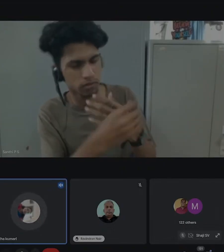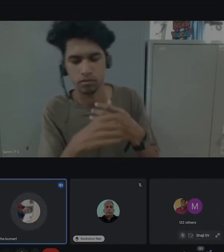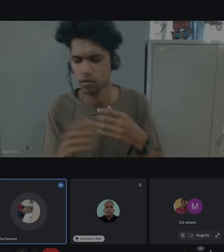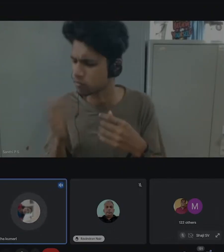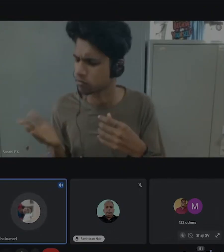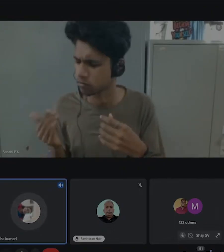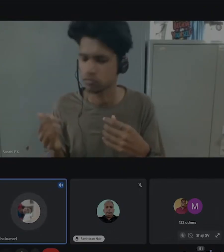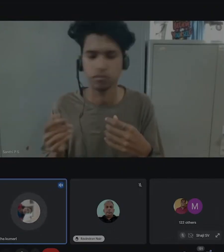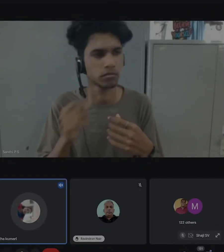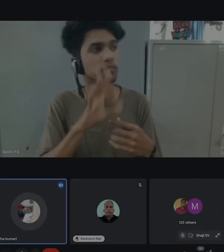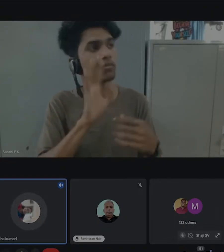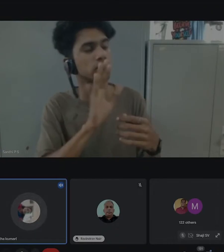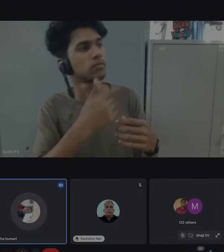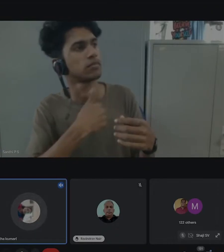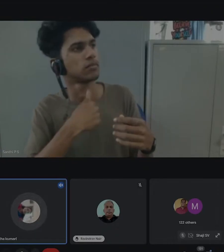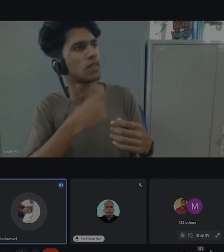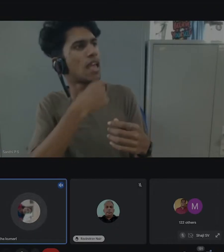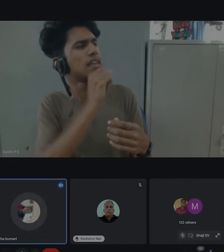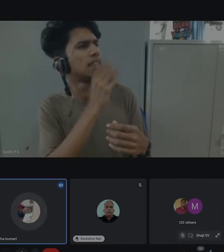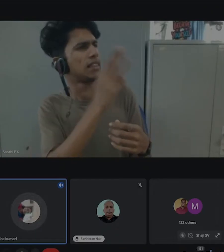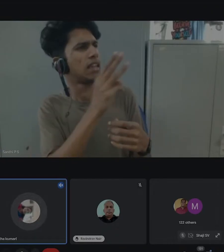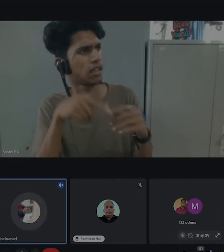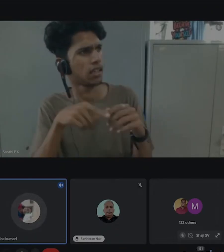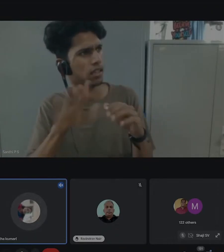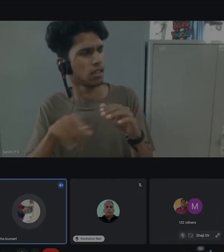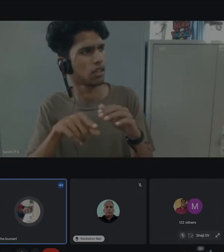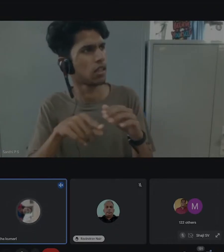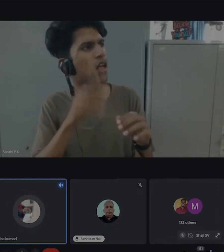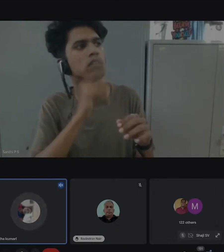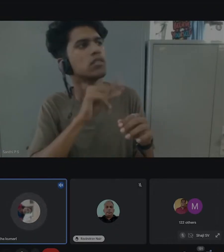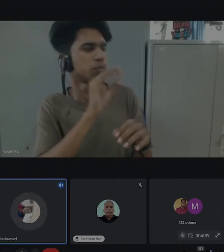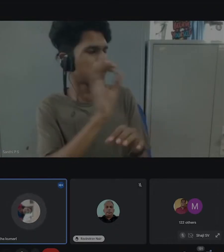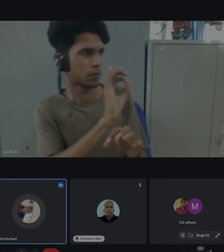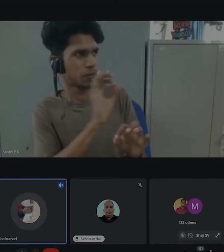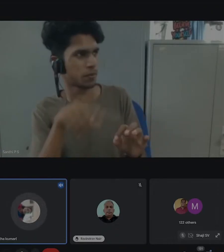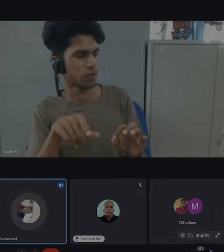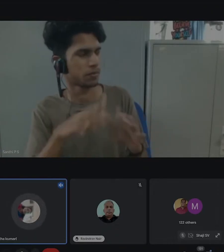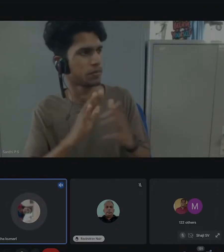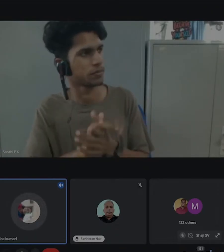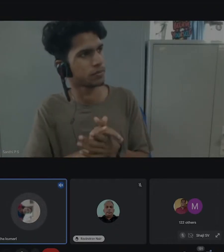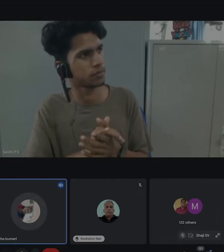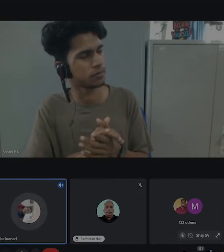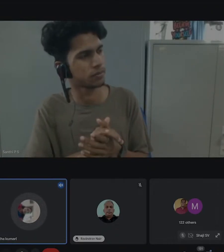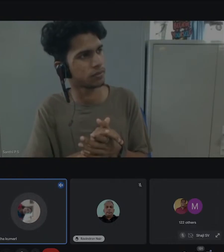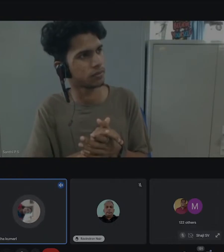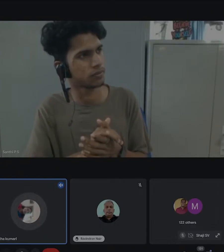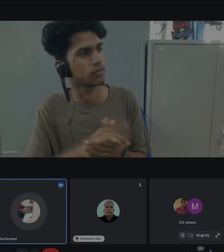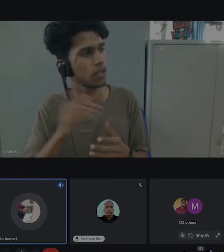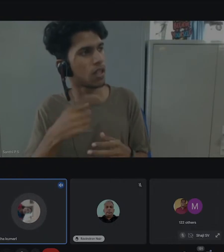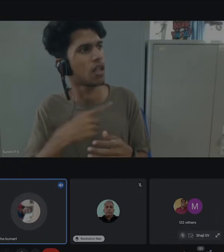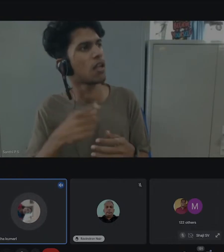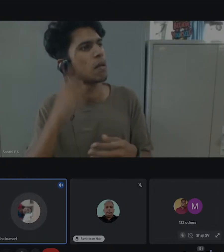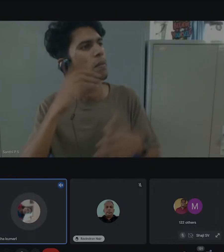എനിക്കിവിടെ ഒരു 3 വയസ്സ് കഴിഞ്ഞ ഒരു കുട്ടിയുണ്ട്. അവള് സംസാരിക്കൂല. പിന്നെ അപ്പം അവരെ അംഗൻവാടി